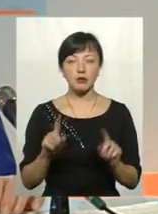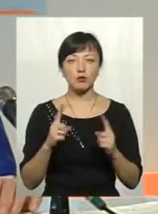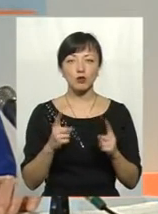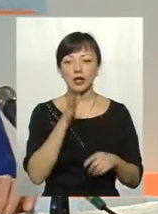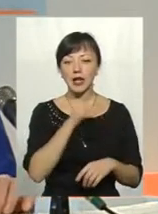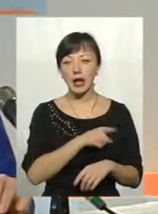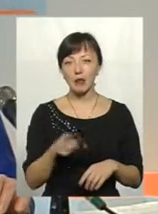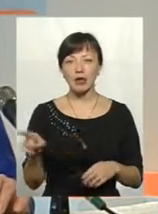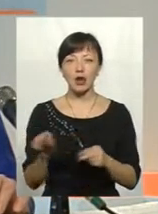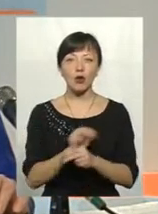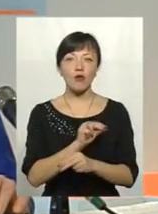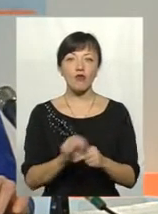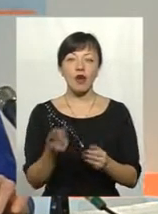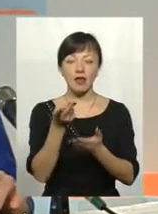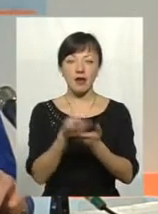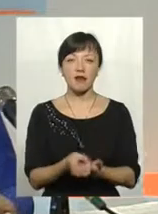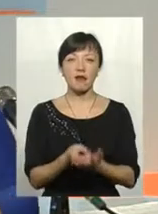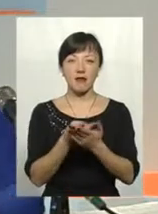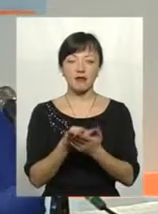терміни лікування в стаціонарі